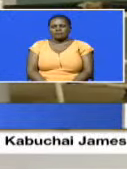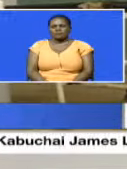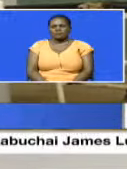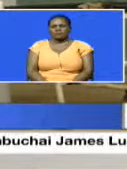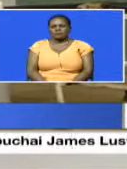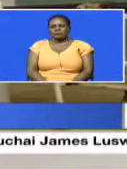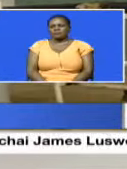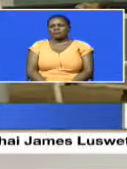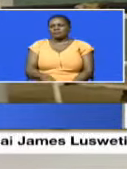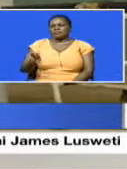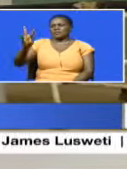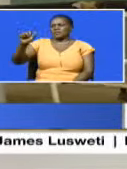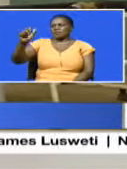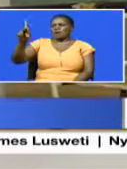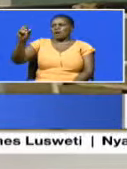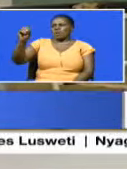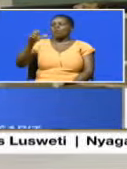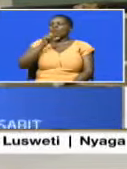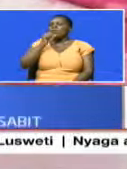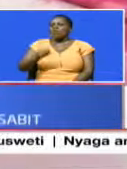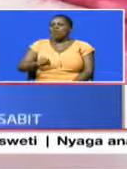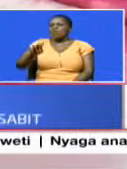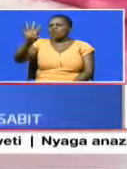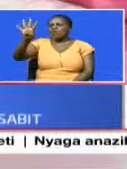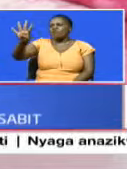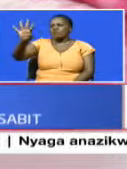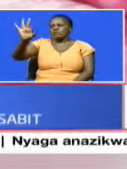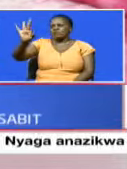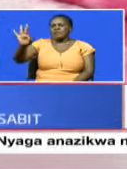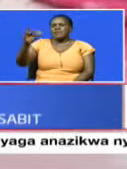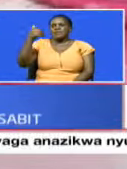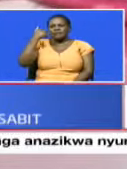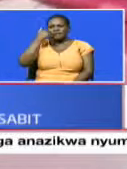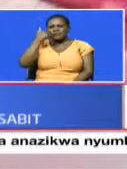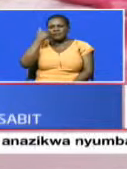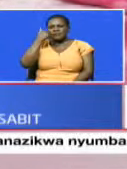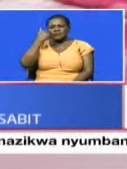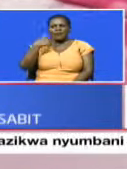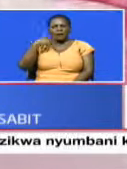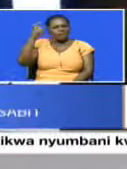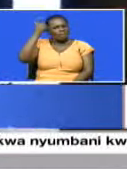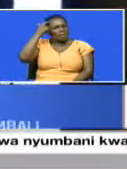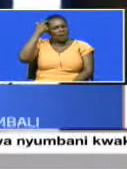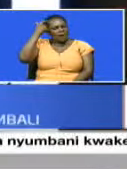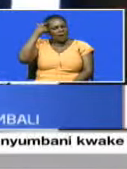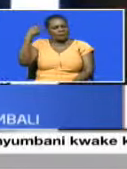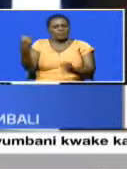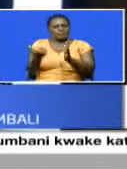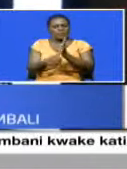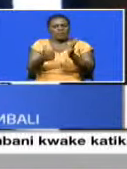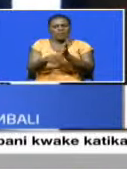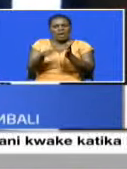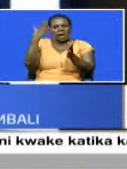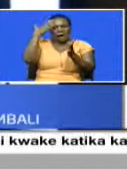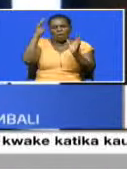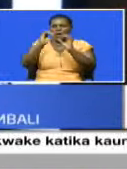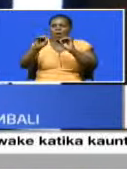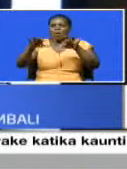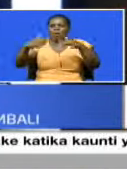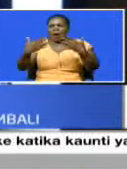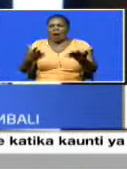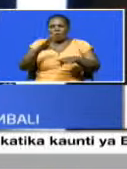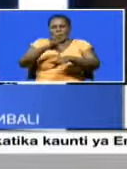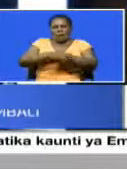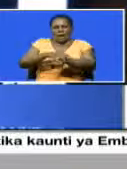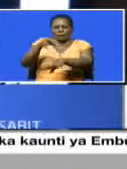Ayantu Wako aliye na umri wa miaka 43 ni mgonjwa aliye na jeraha kwenye ubongo. Haijulikani ni vipi